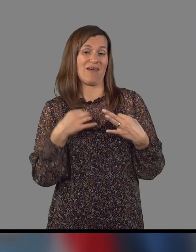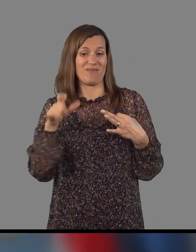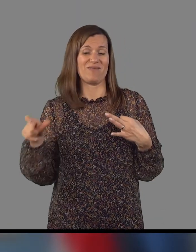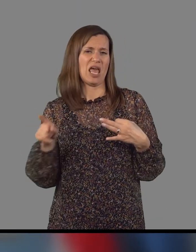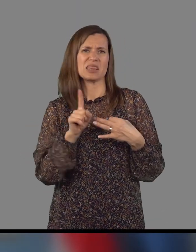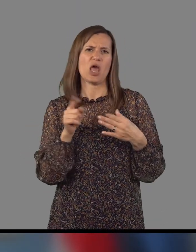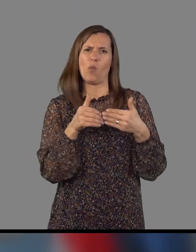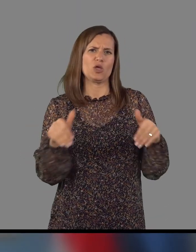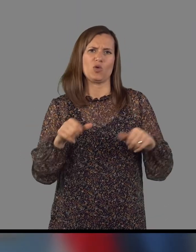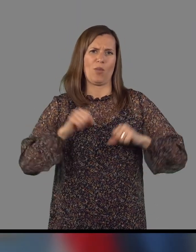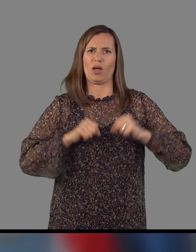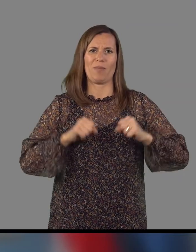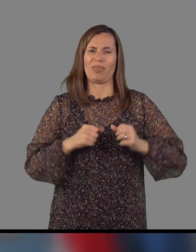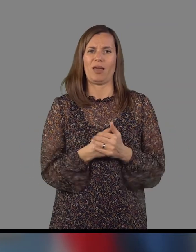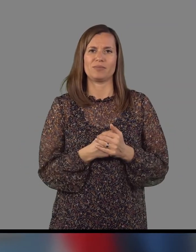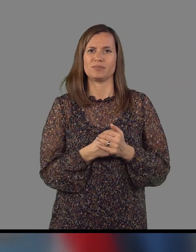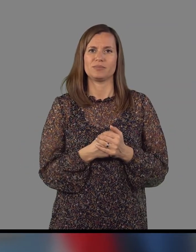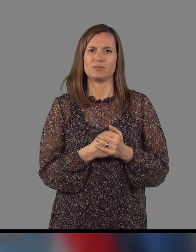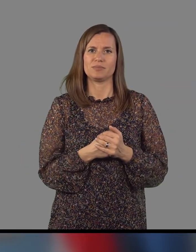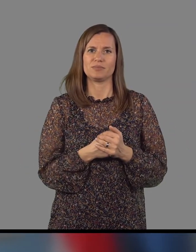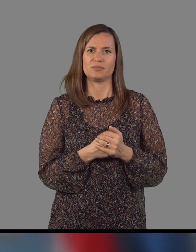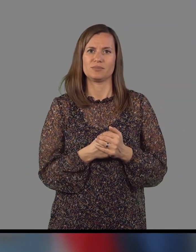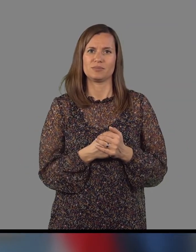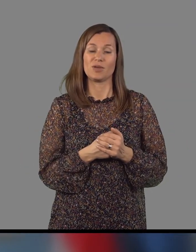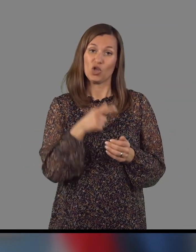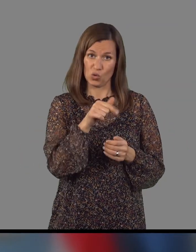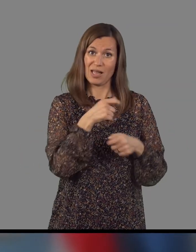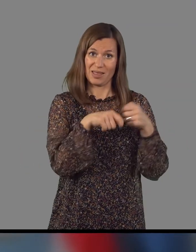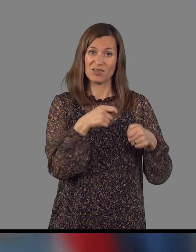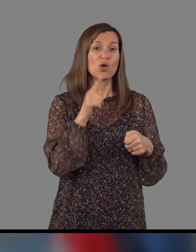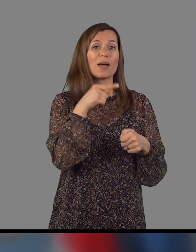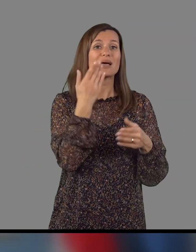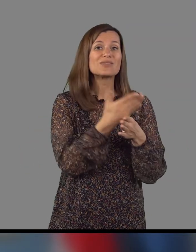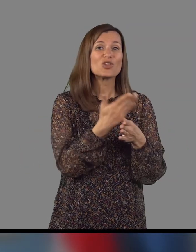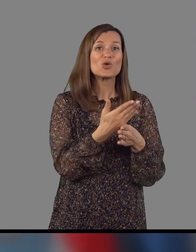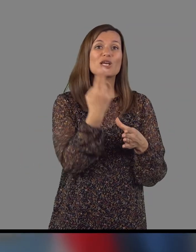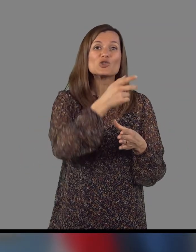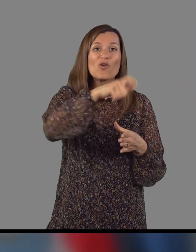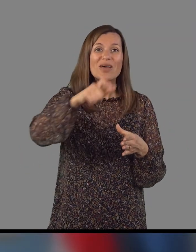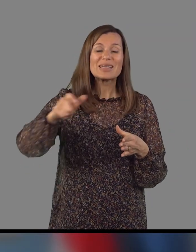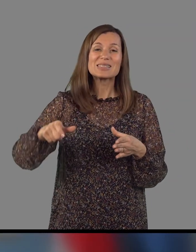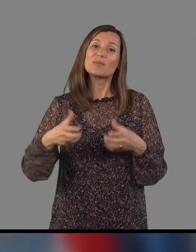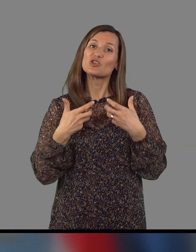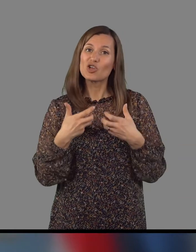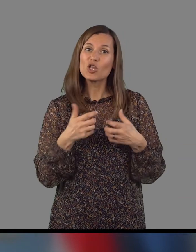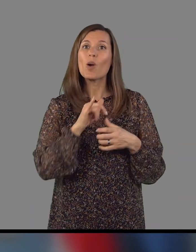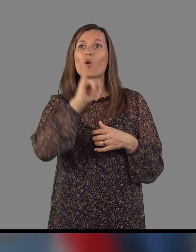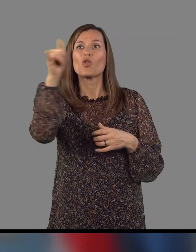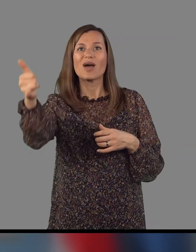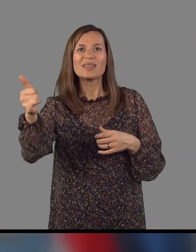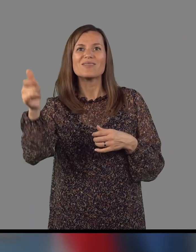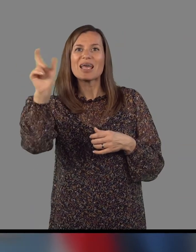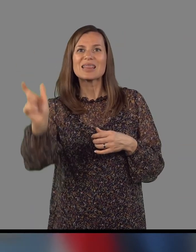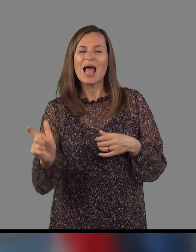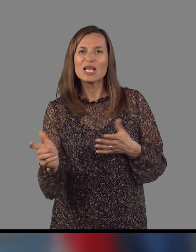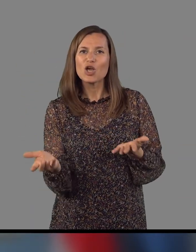zdrave ne omejujemo gibanja. To se navezuje, kaj pa svetujete Slovencem, ki nameravajo